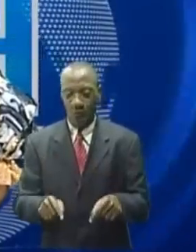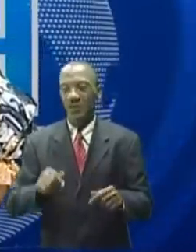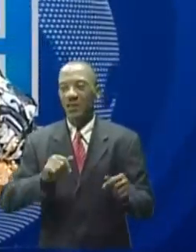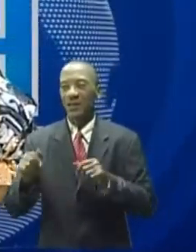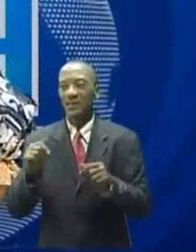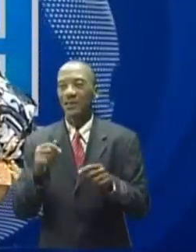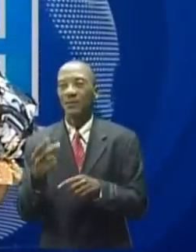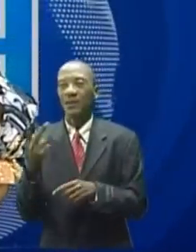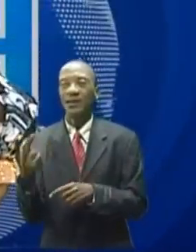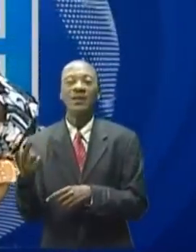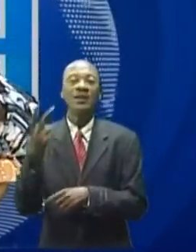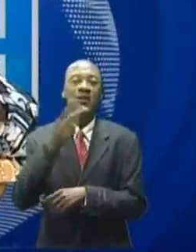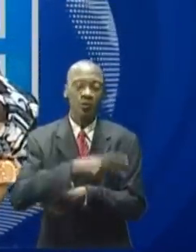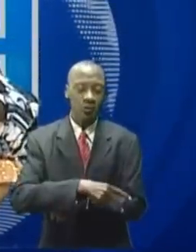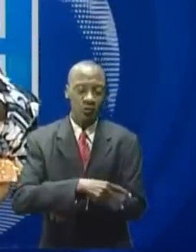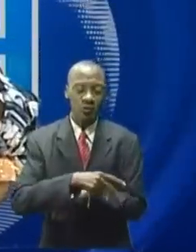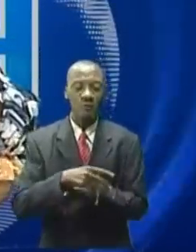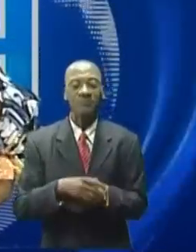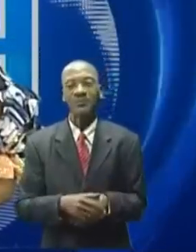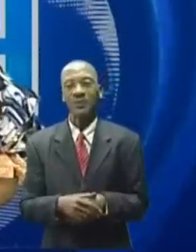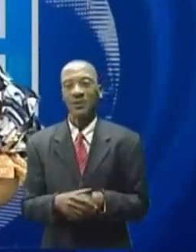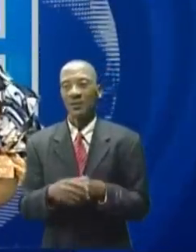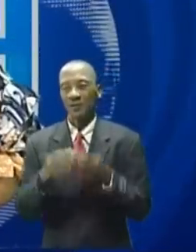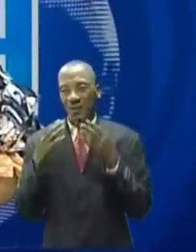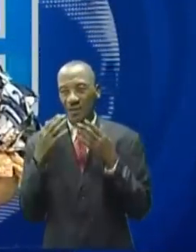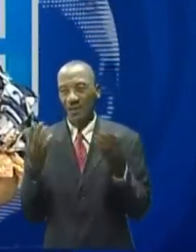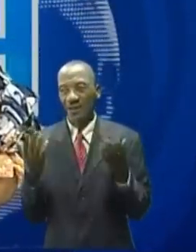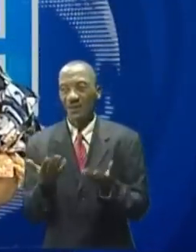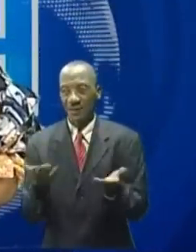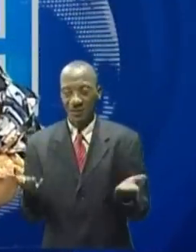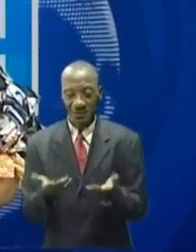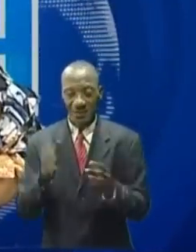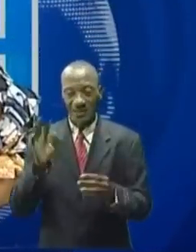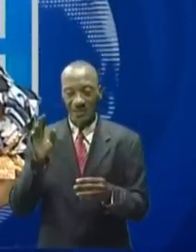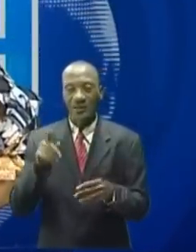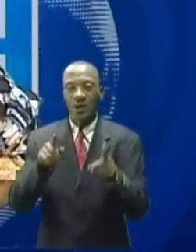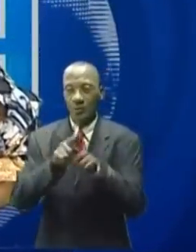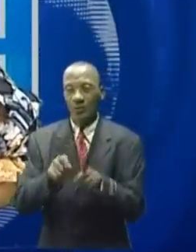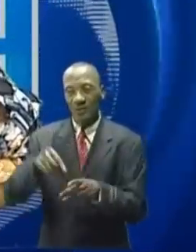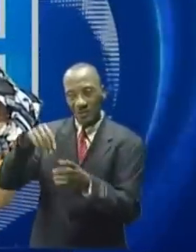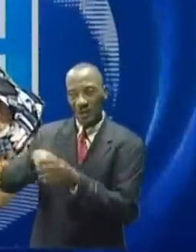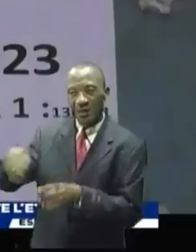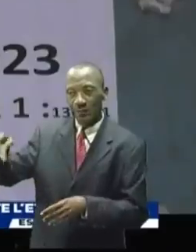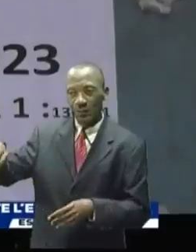jusque demain. On fait la ronde de quelques écoles de Kinshasa et d'ailleurs avec Anastasie Doumbou.